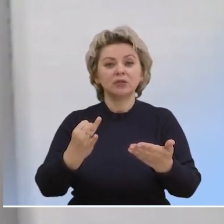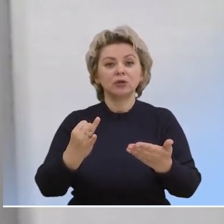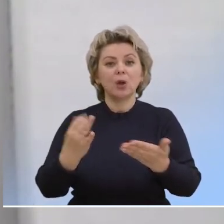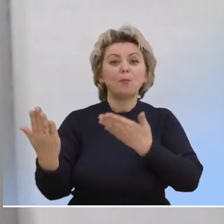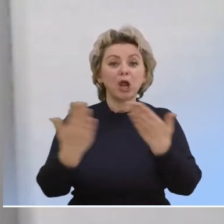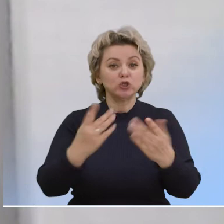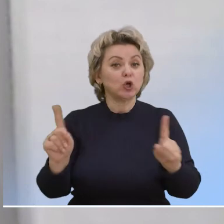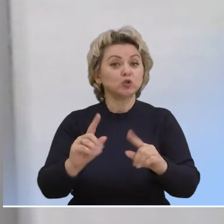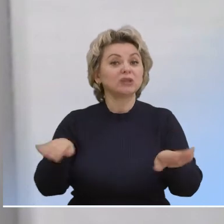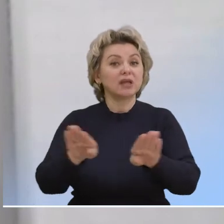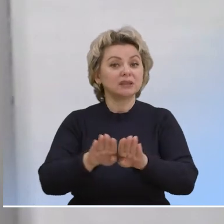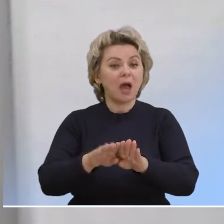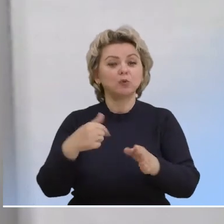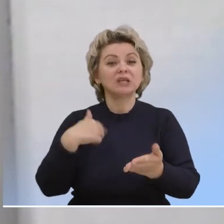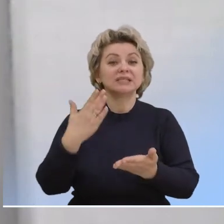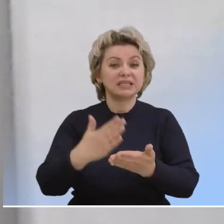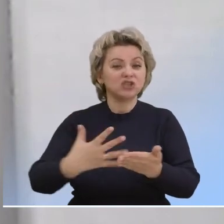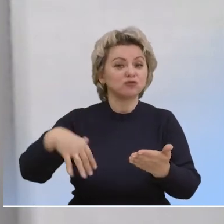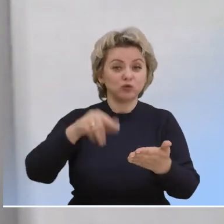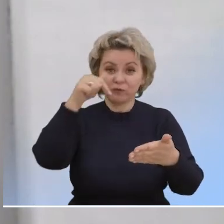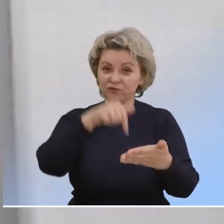и читать что-либо там, да, то есть там и здесь цифра.